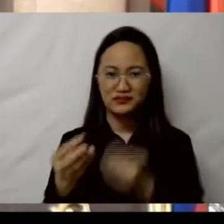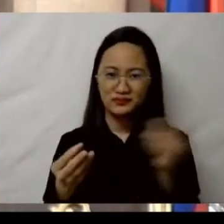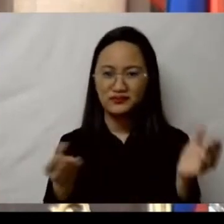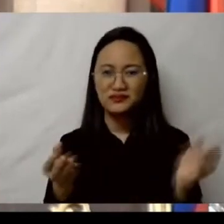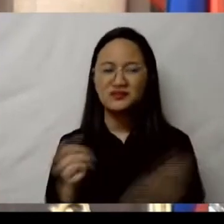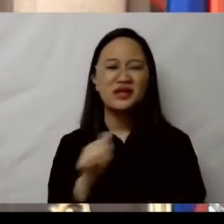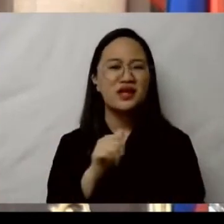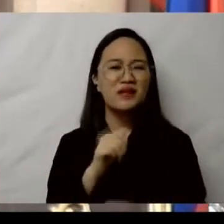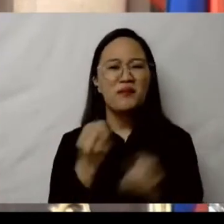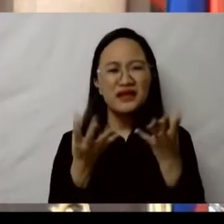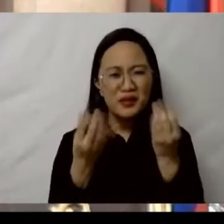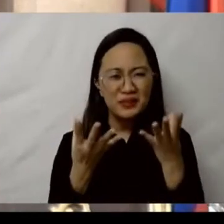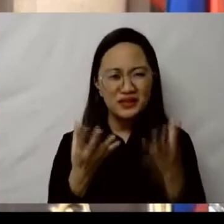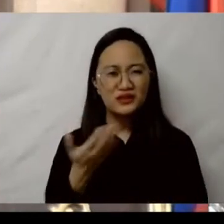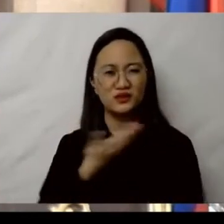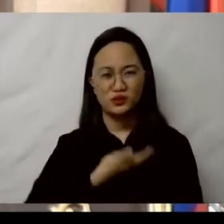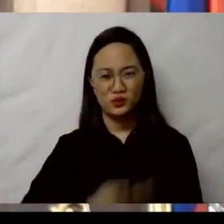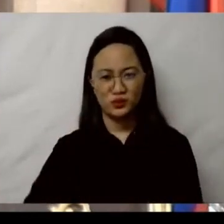Pero sana,